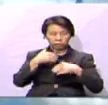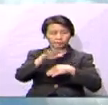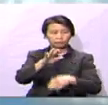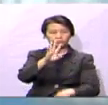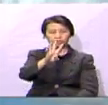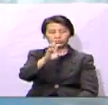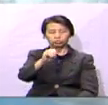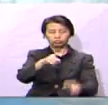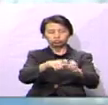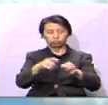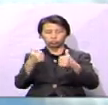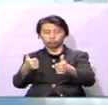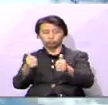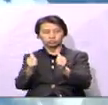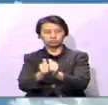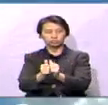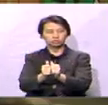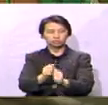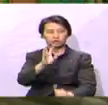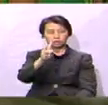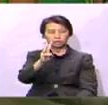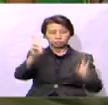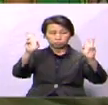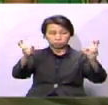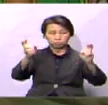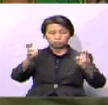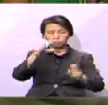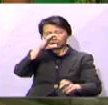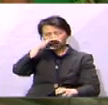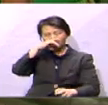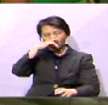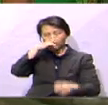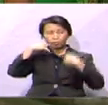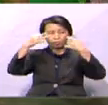lebih 40 tarikan utama dengan 6 tema animasi terkemuka dunia.